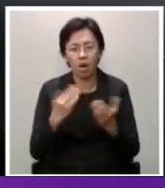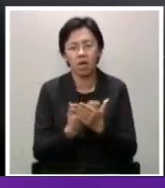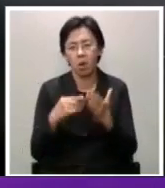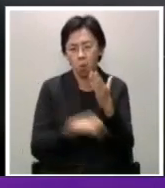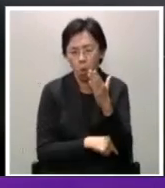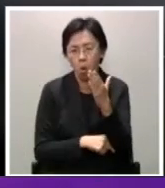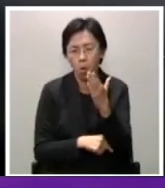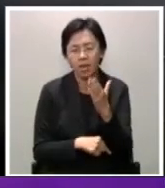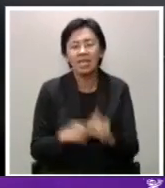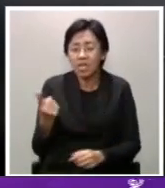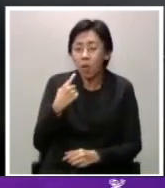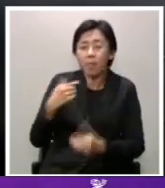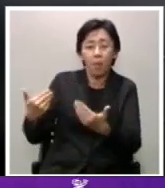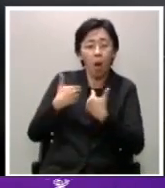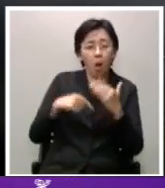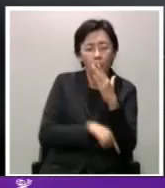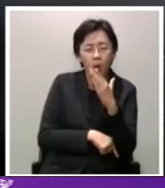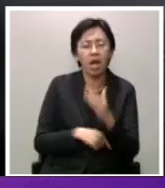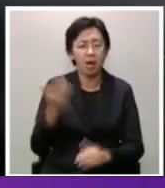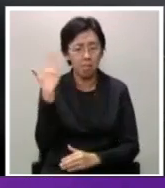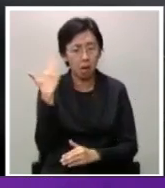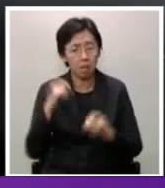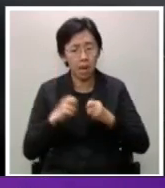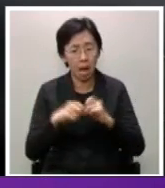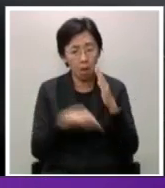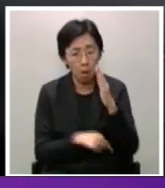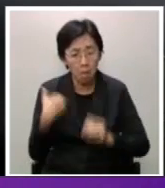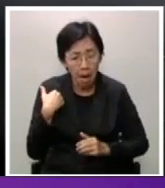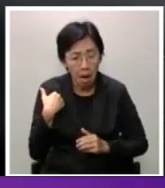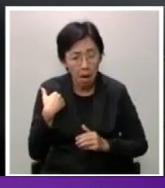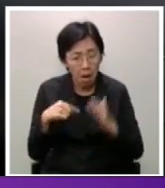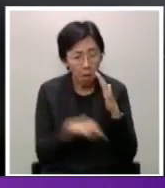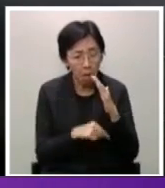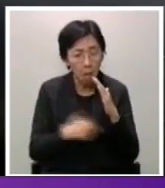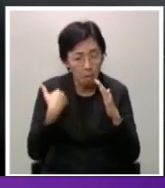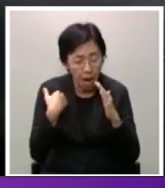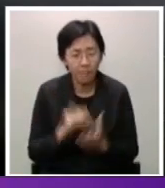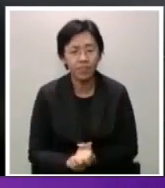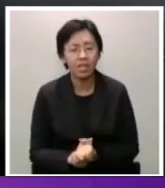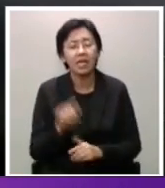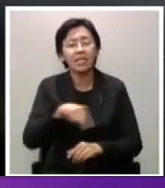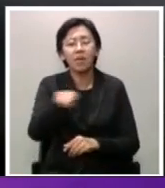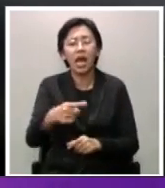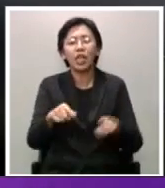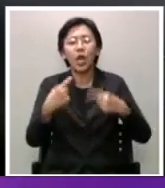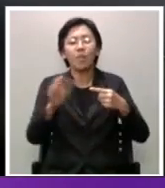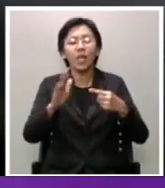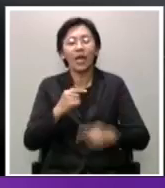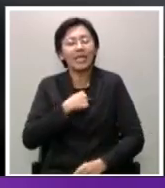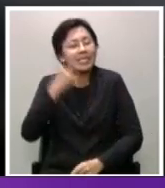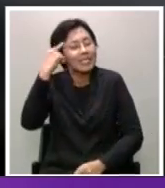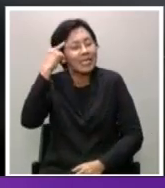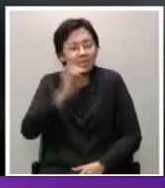ที่ว่าผมโกงนี่แหละถ้าย้อนกลับไปมันก็เยอะนะเยอะไหมหลายคนก็ตอบในใจก็ได้นะไม่ต้องตอบดังๆก็